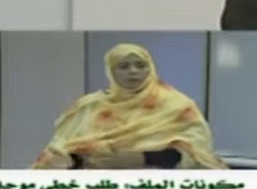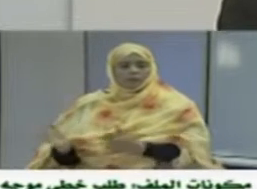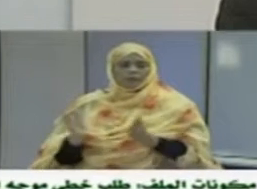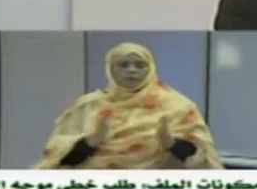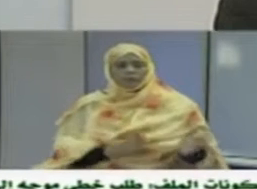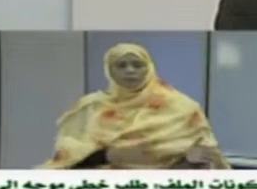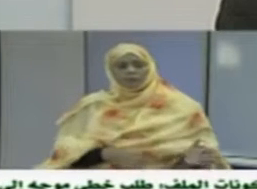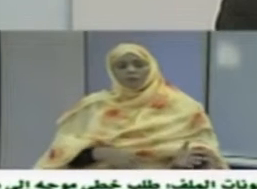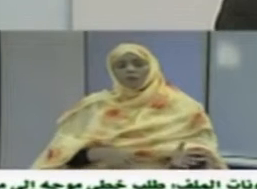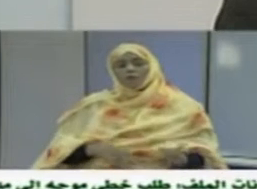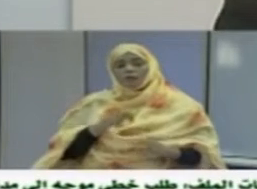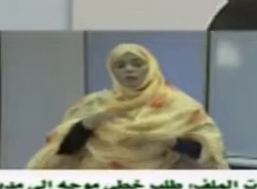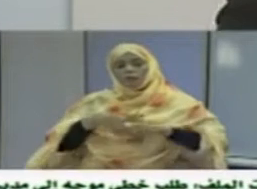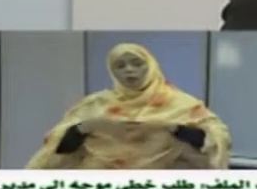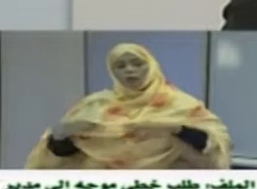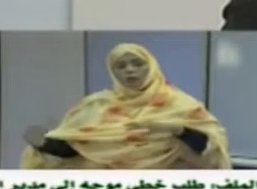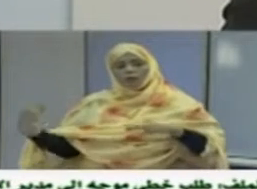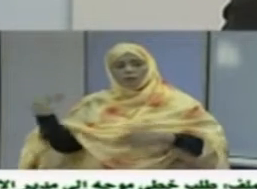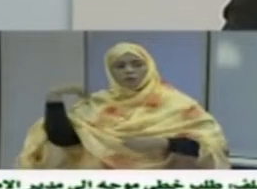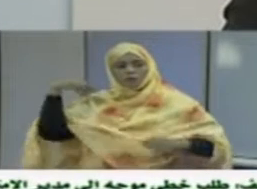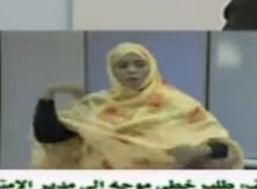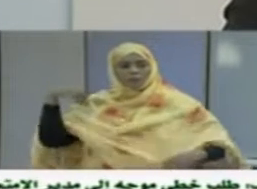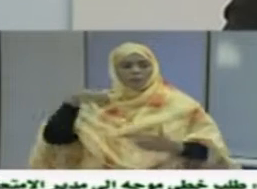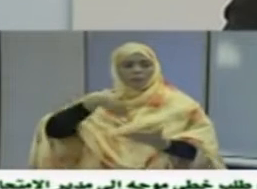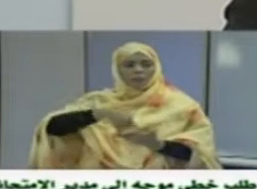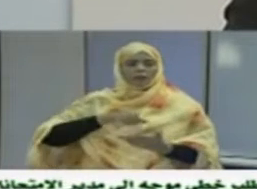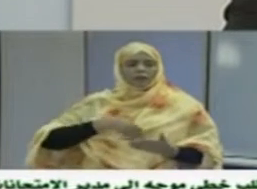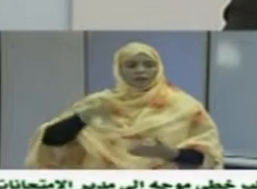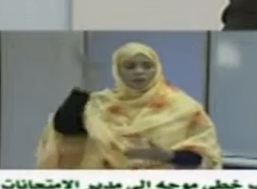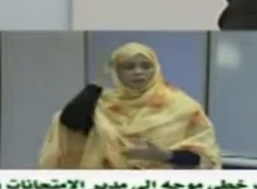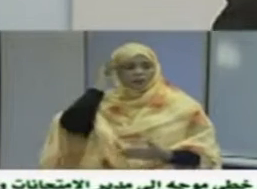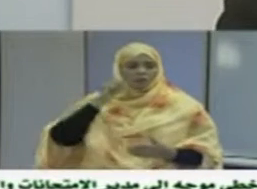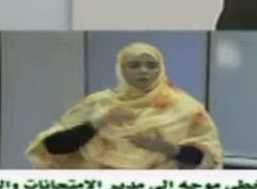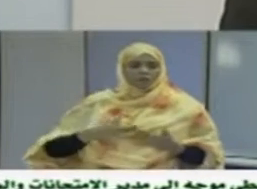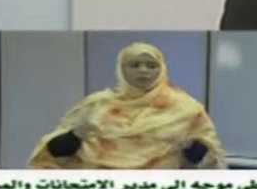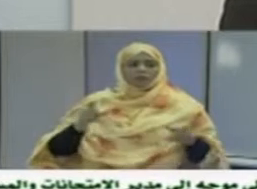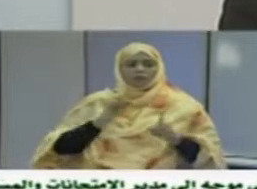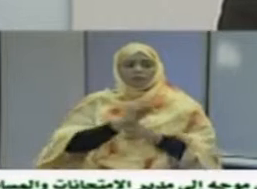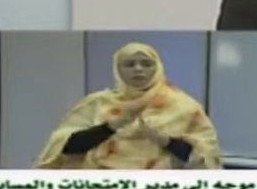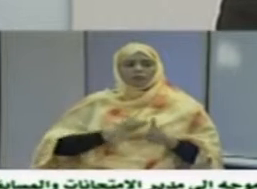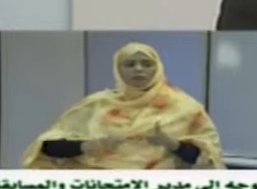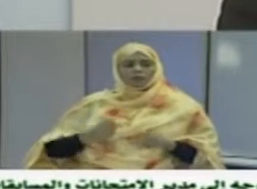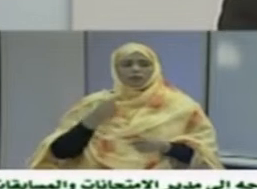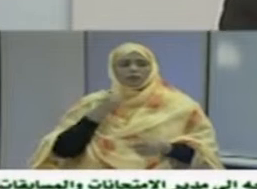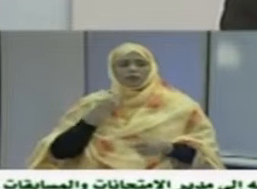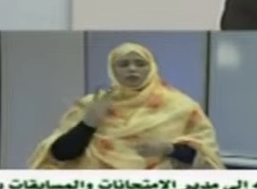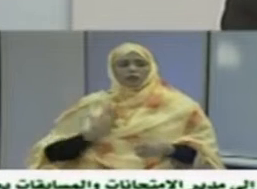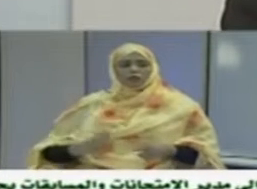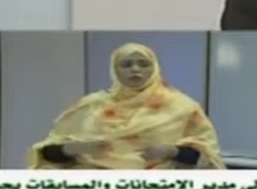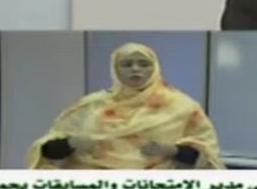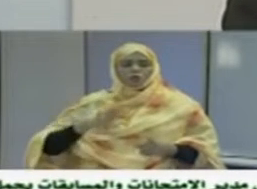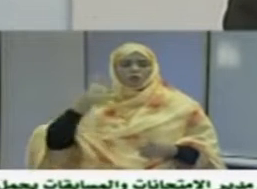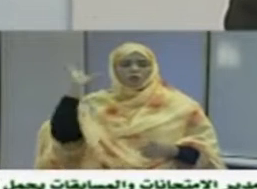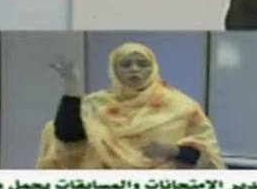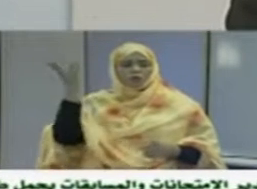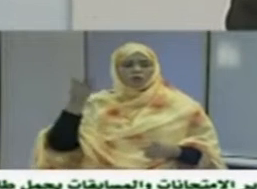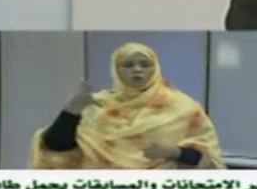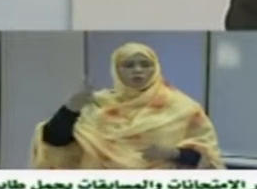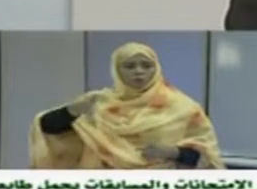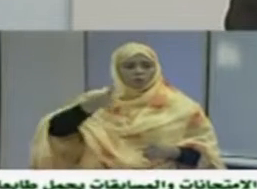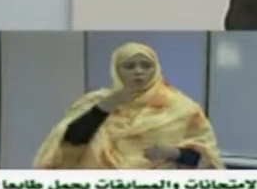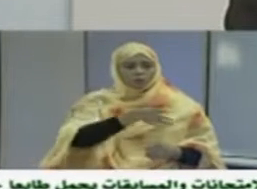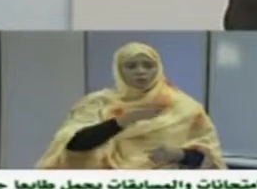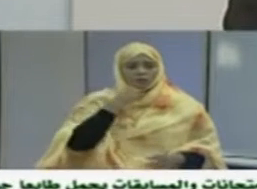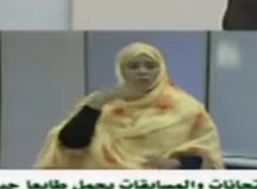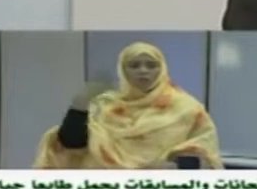ننتقل إلى مدينة نواديبو، حيث احتضن مركز المعرفة انطلاق الفعاليات المخلدة للعيد الدولي للطفولة للعام